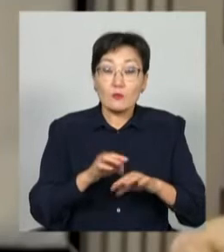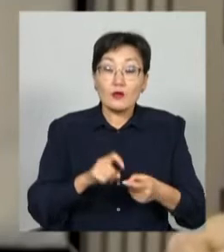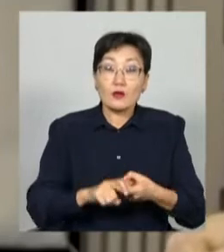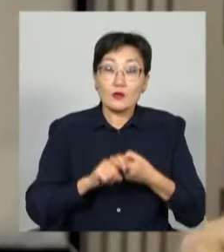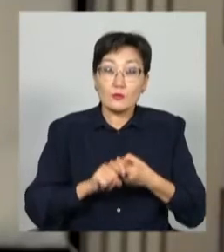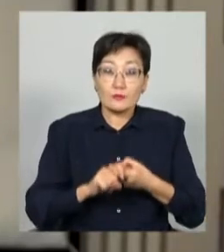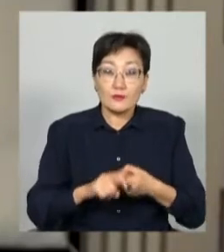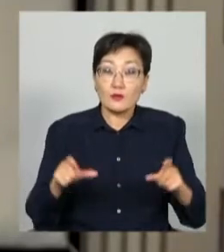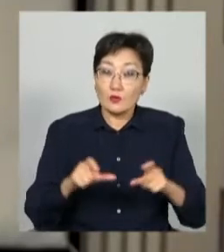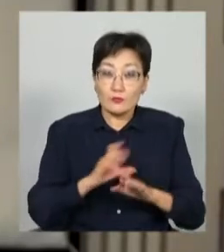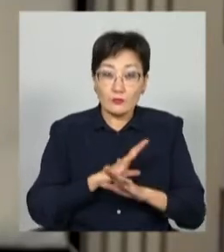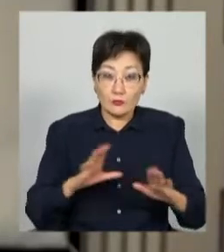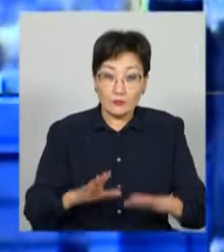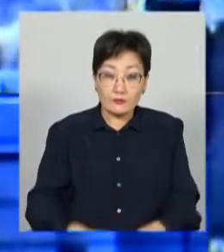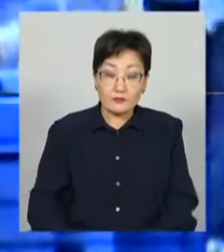болмауы ықтимал.